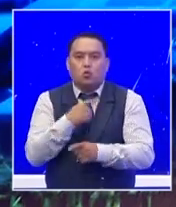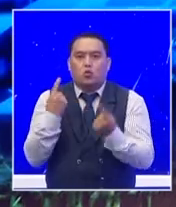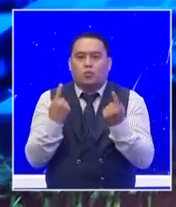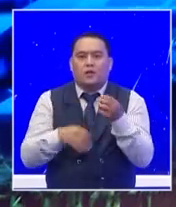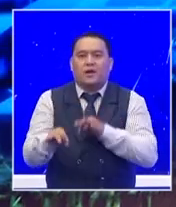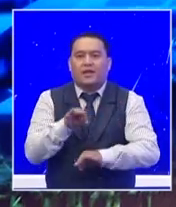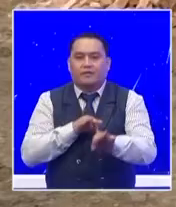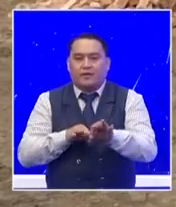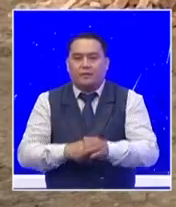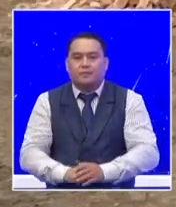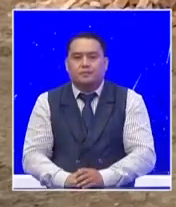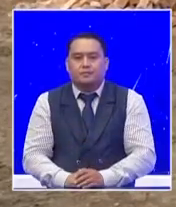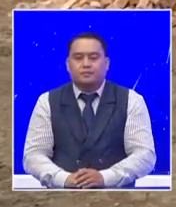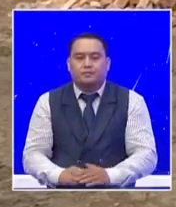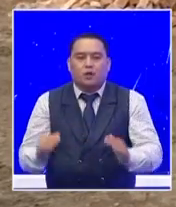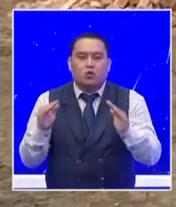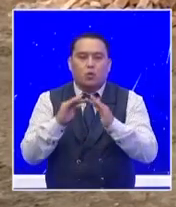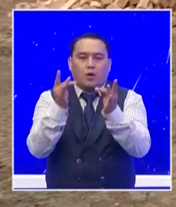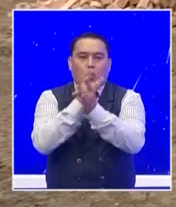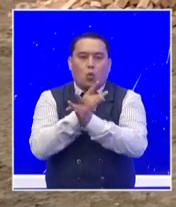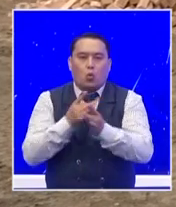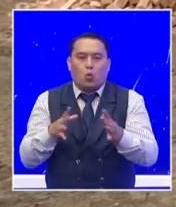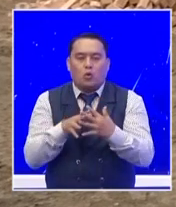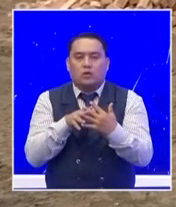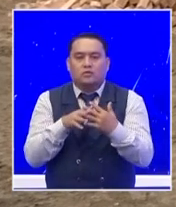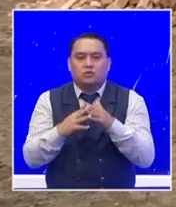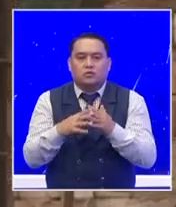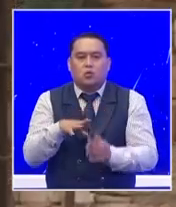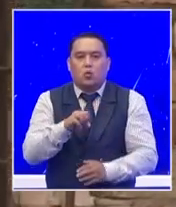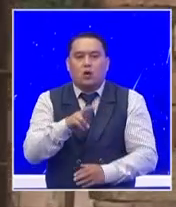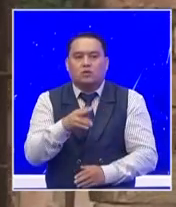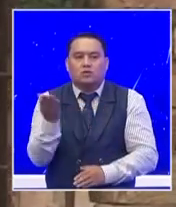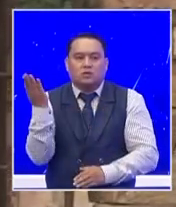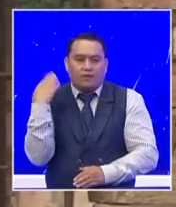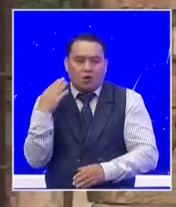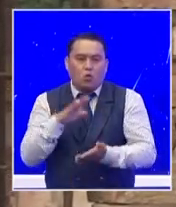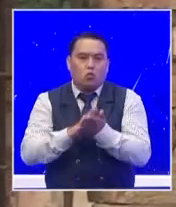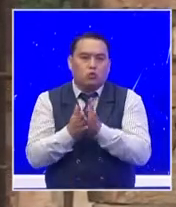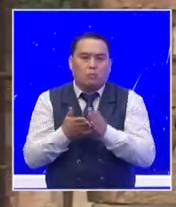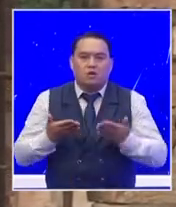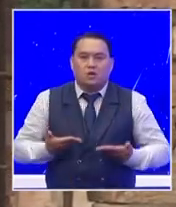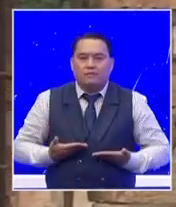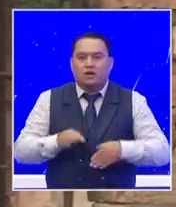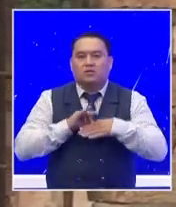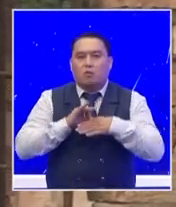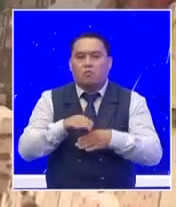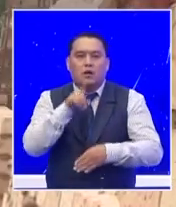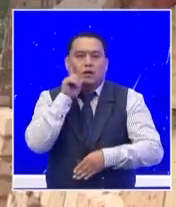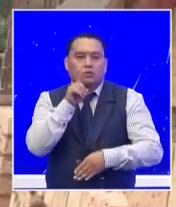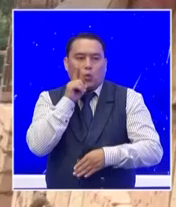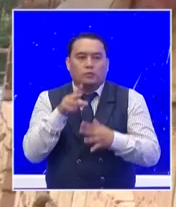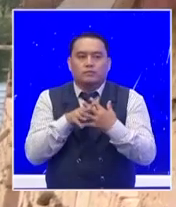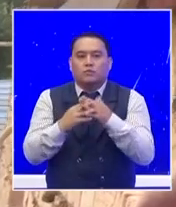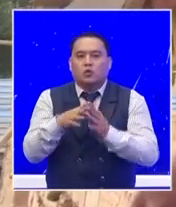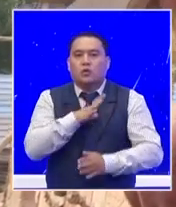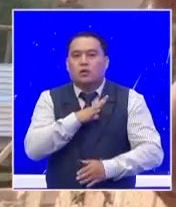проектов. В Доме культуры жители села Суранже Батыр нуждались давно. Условий для проведения досуга молодежи в населенном пункте